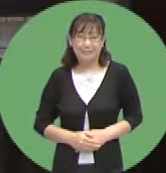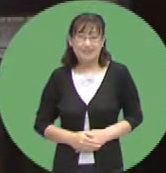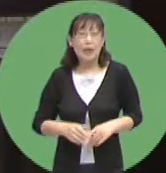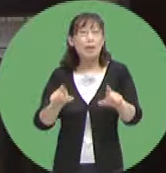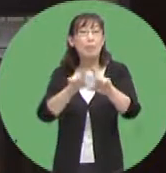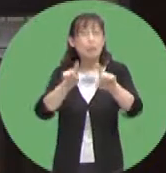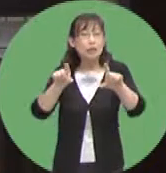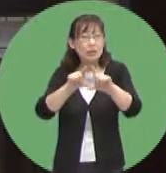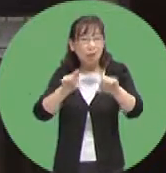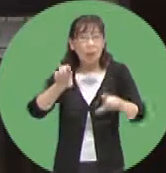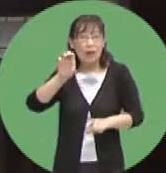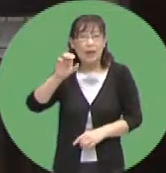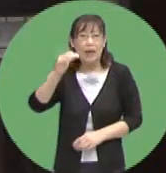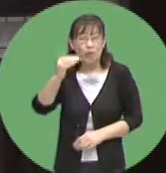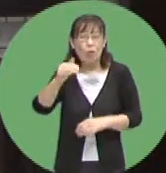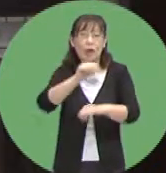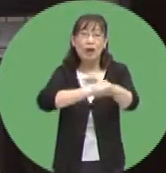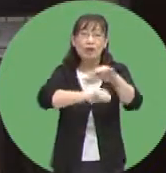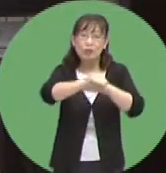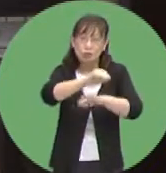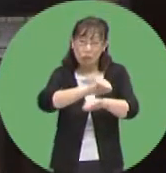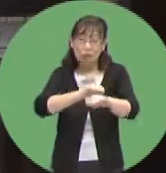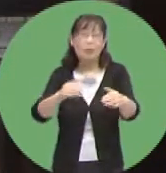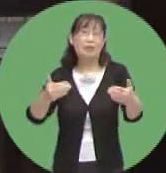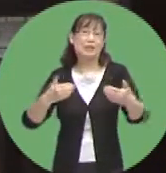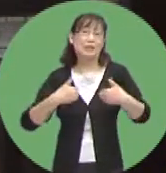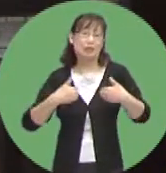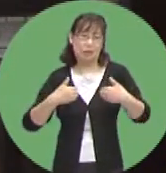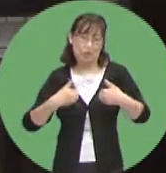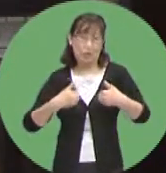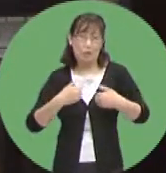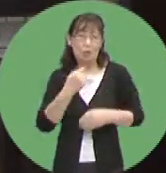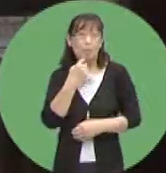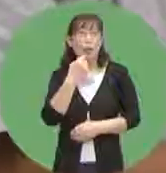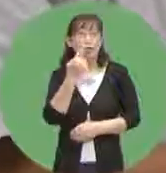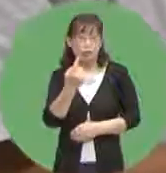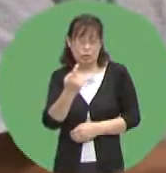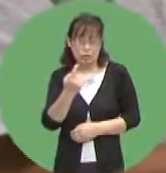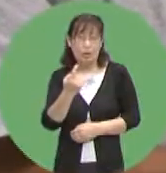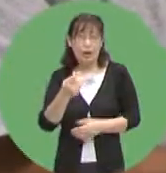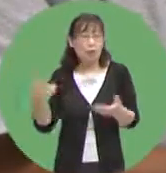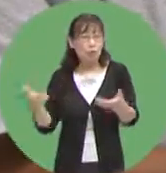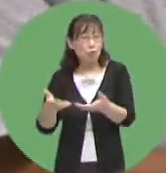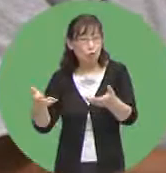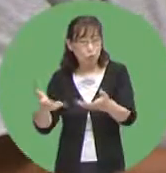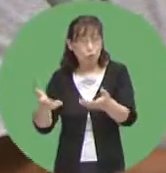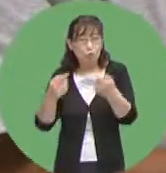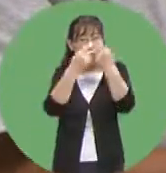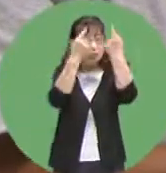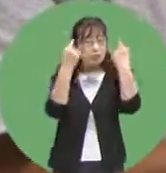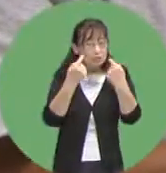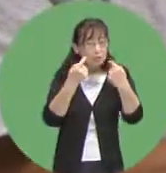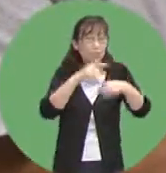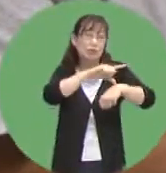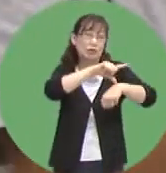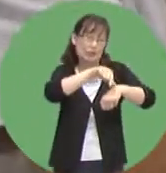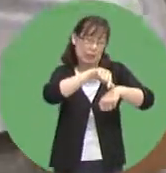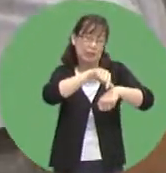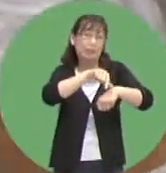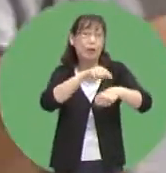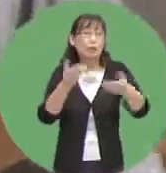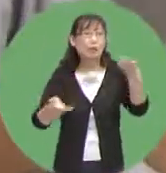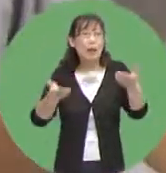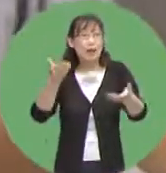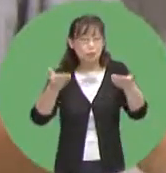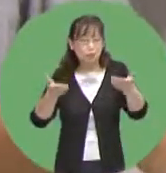もちろんエコ活動、これはもう当然のことなんですが、もう一つはワークライフバランス、やはり自己研鑽の時間を十分に作ると